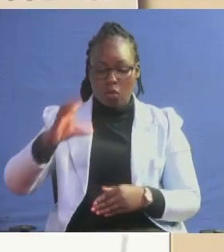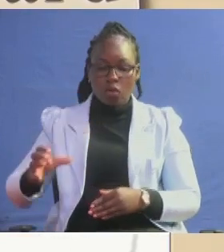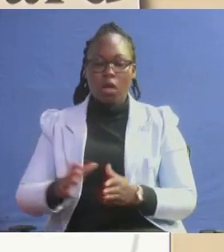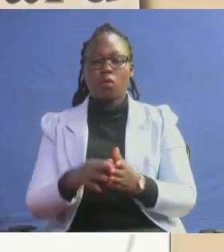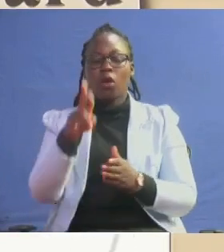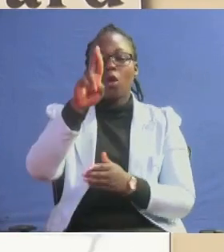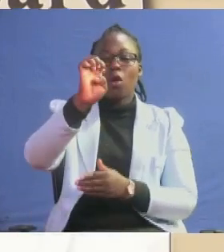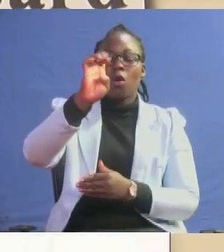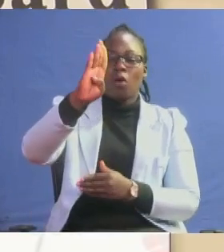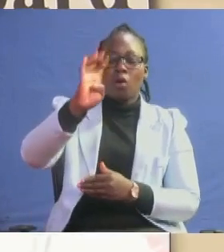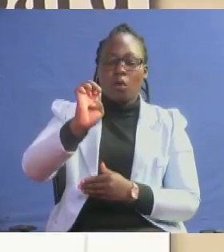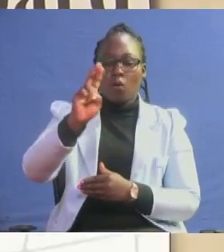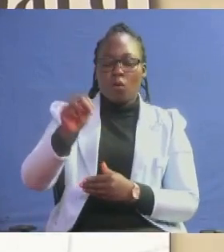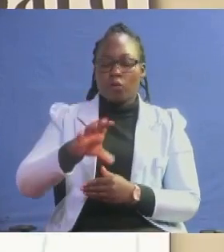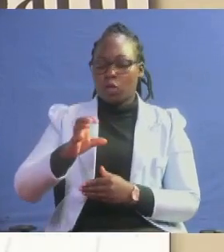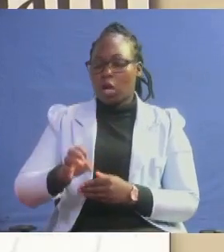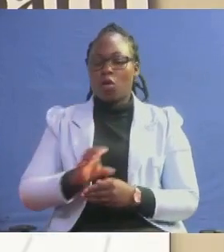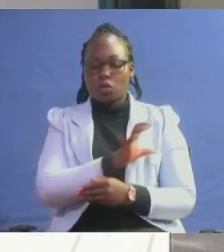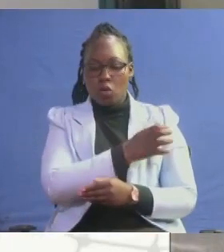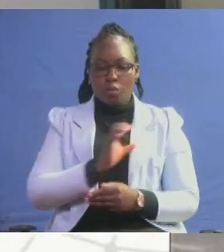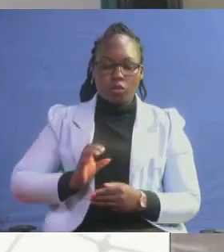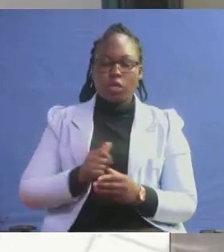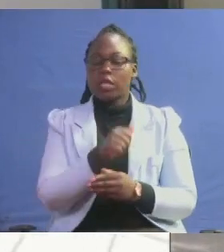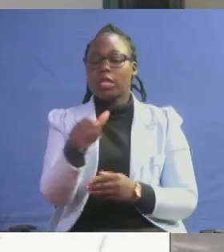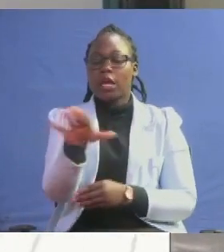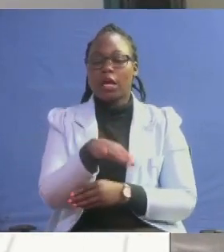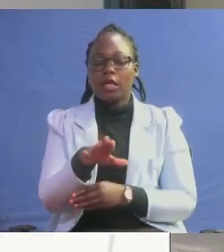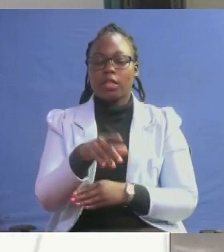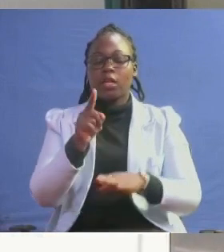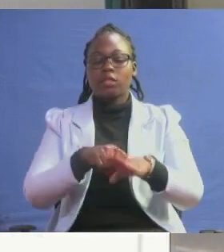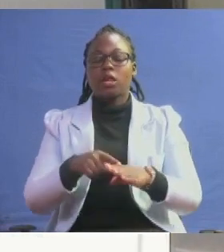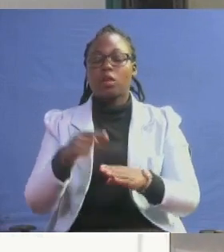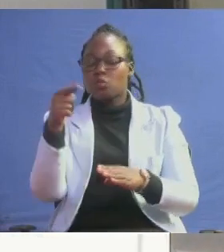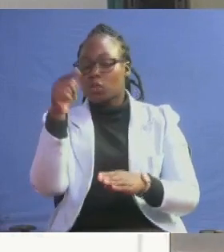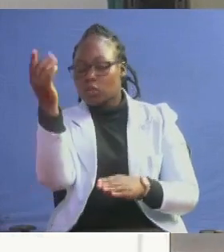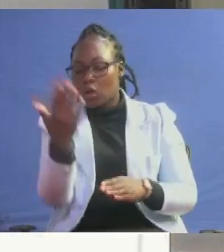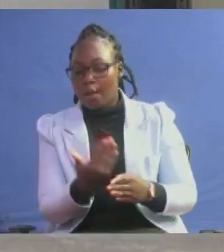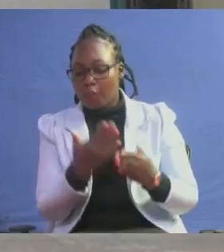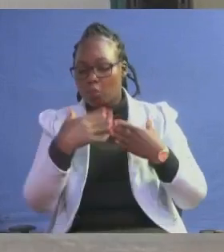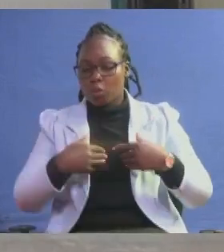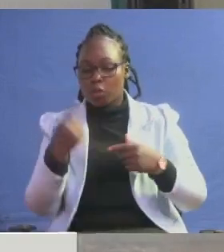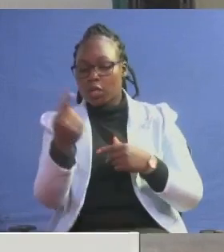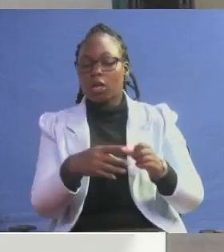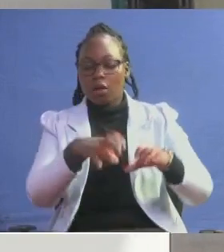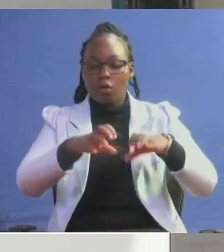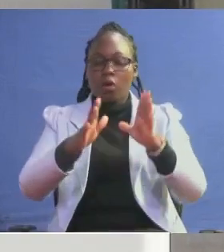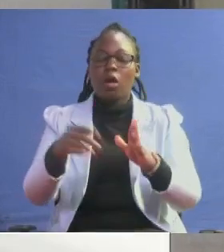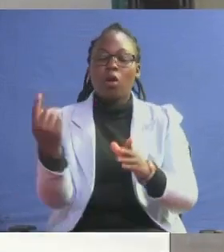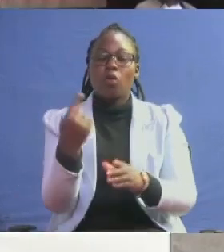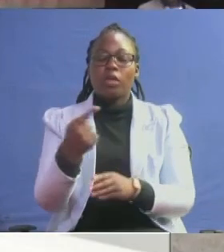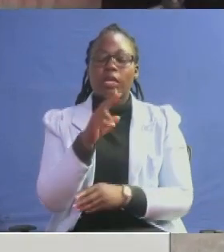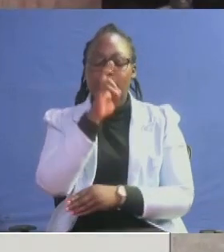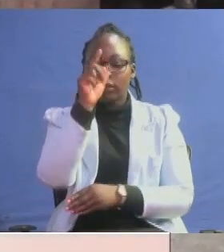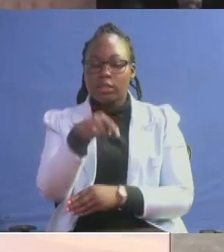Lotiatia, the county commissioner, on his part, warned the brokers masquerading as farmers who receive fertilizers